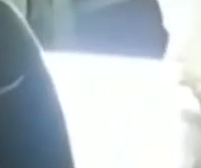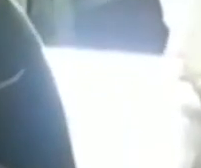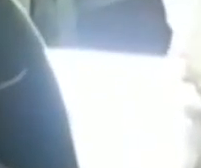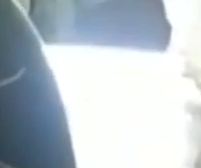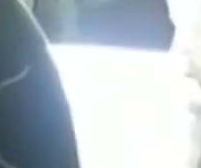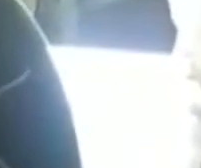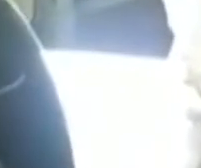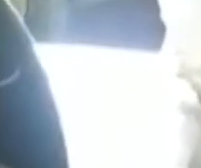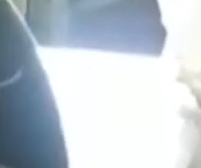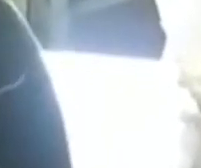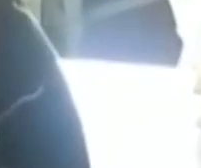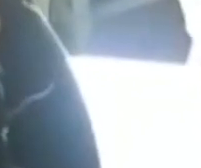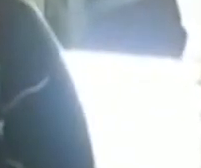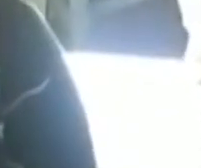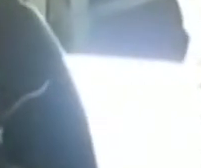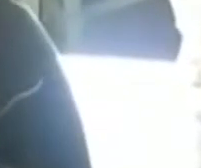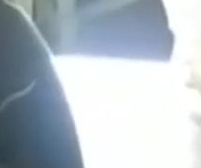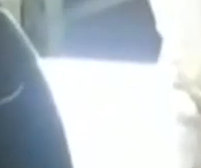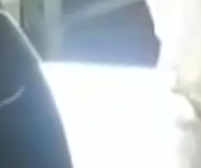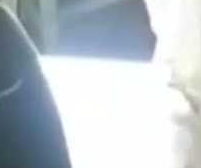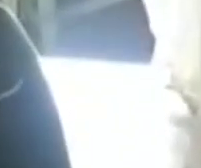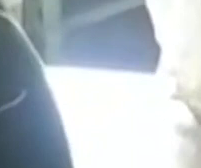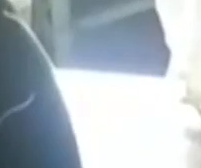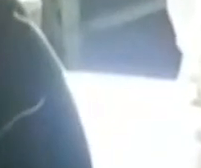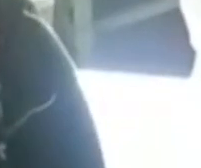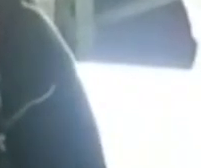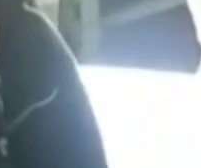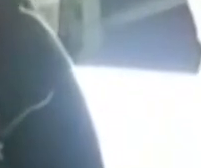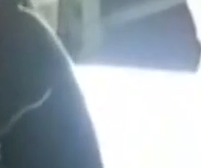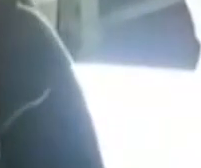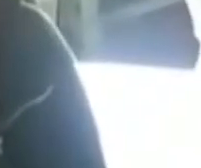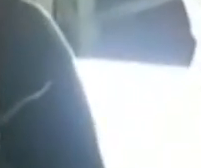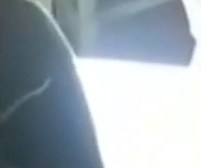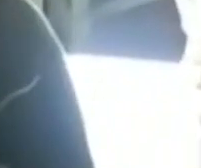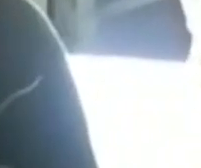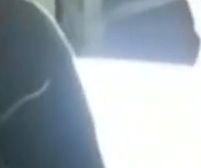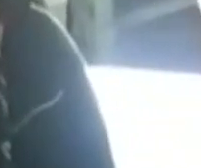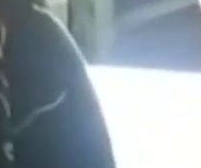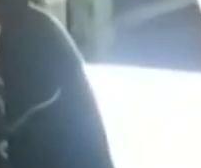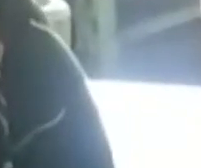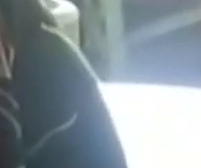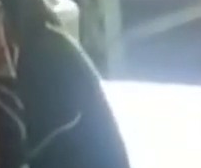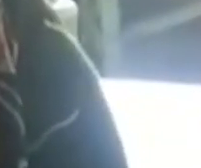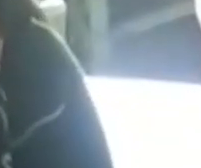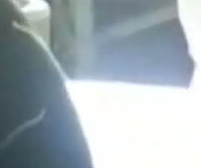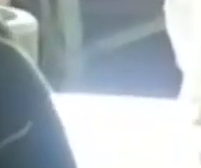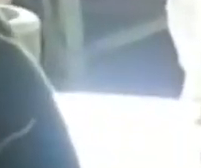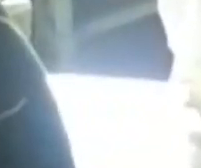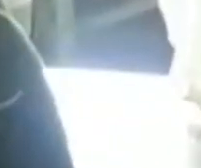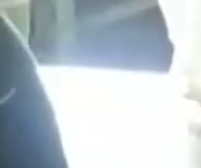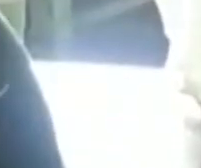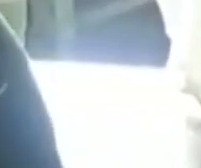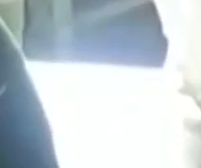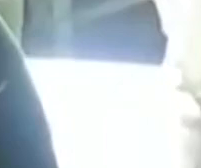Tadi ada lagi, razia lagi. Tadi? Iya, tadi ngomongnya boleh sih dagang, boleh.